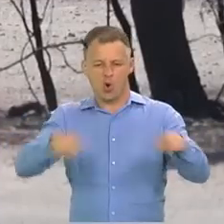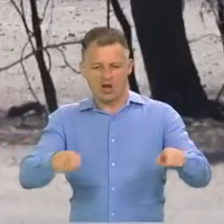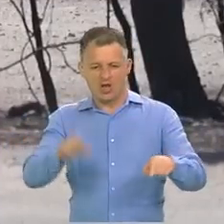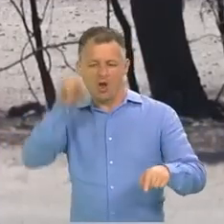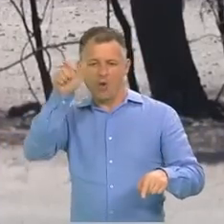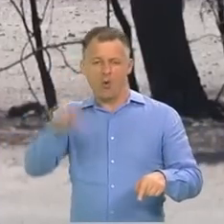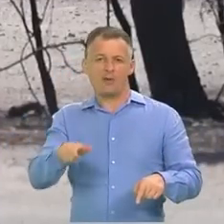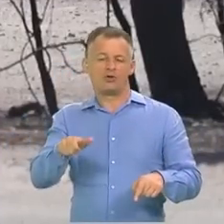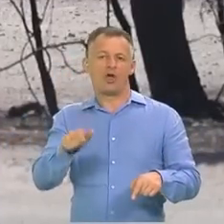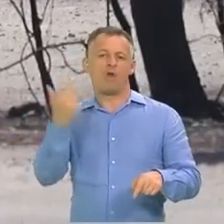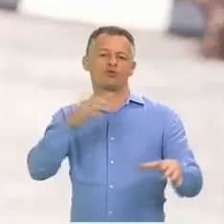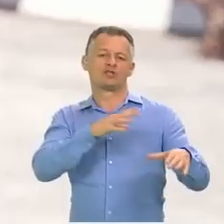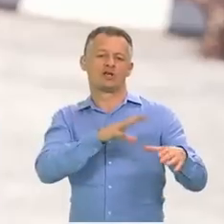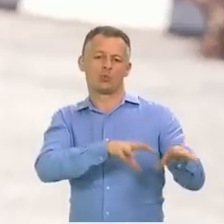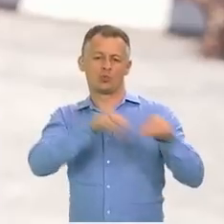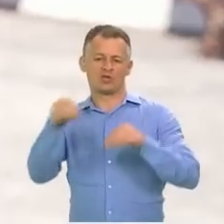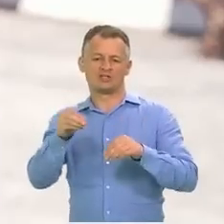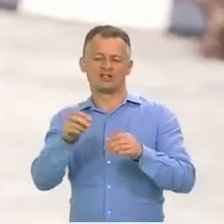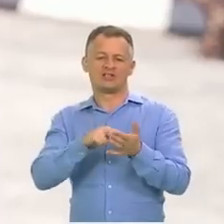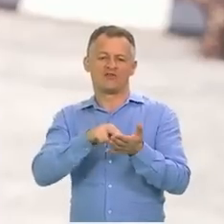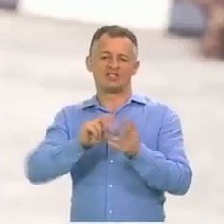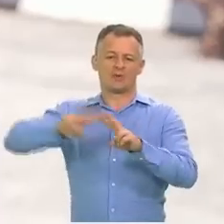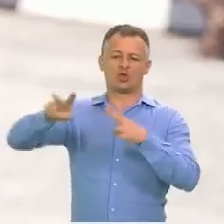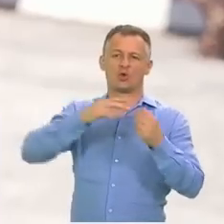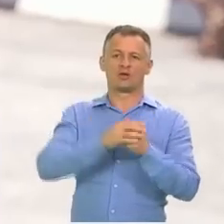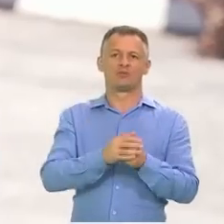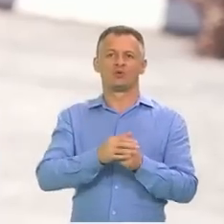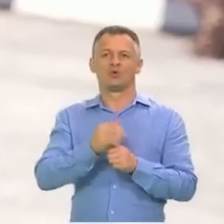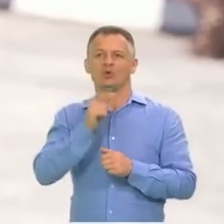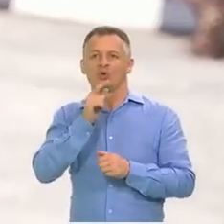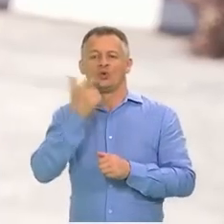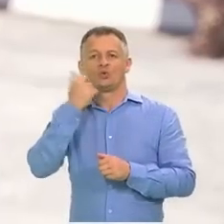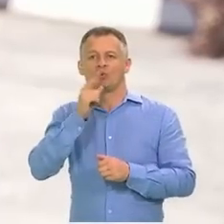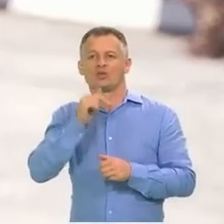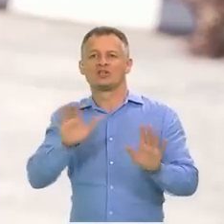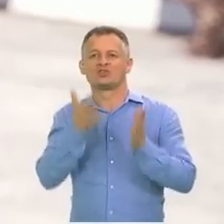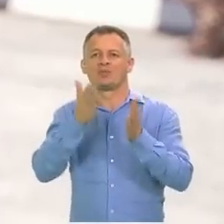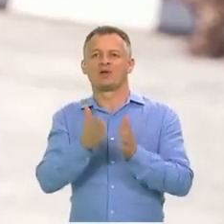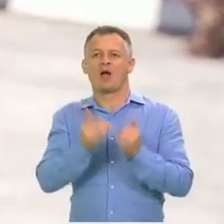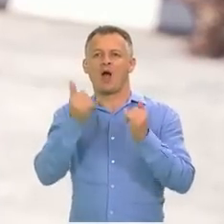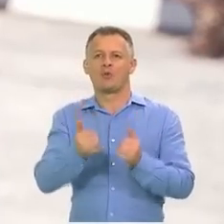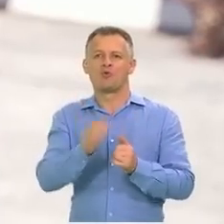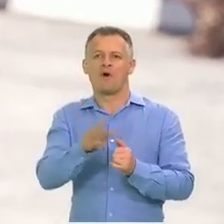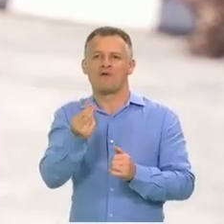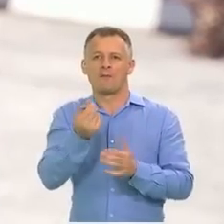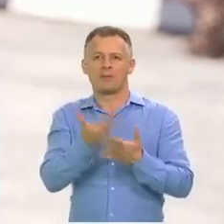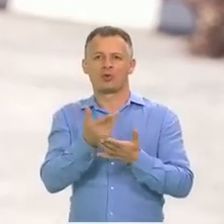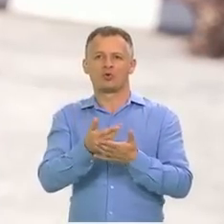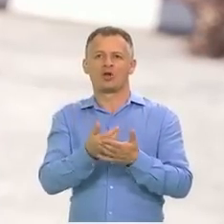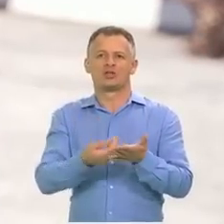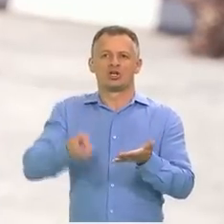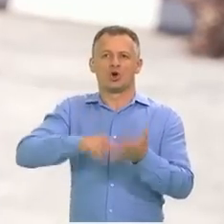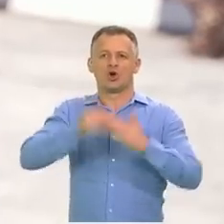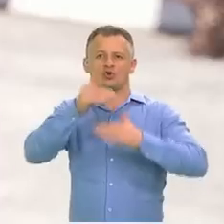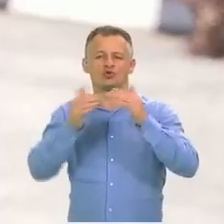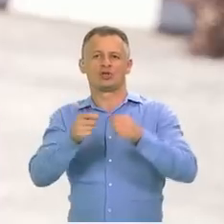evacuați și le este frică să se mai întoarcă. We don't know from where we start. Now we don't have money to do something to rebuild the